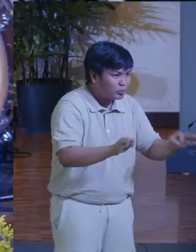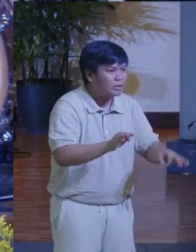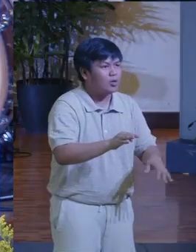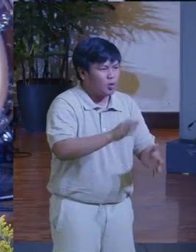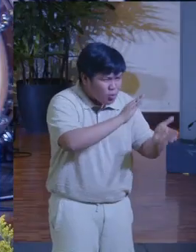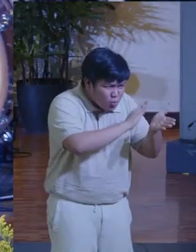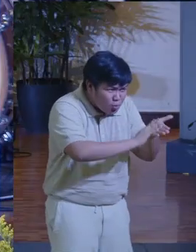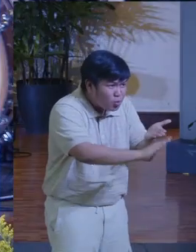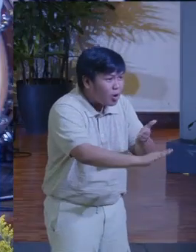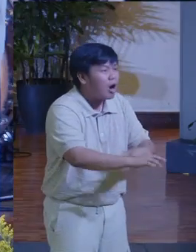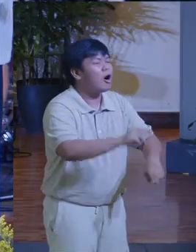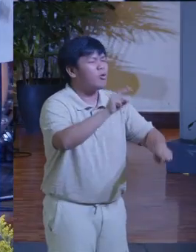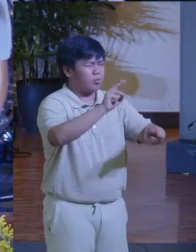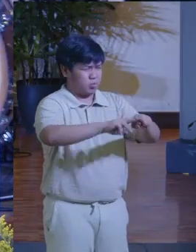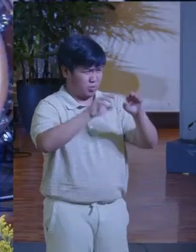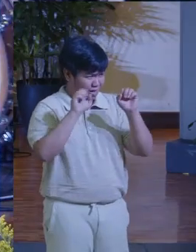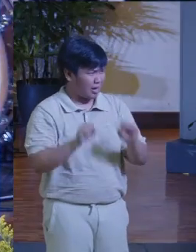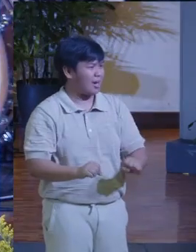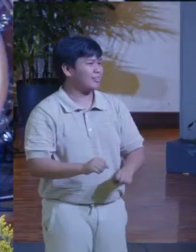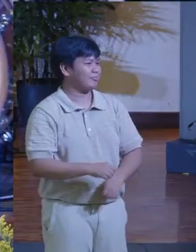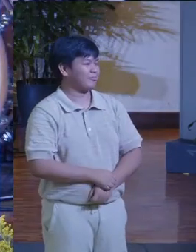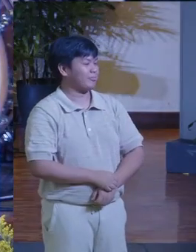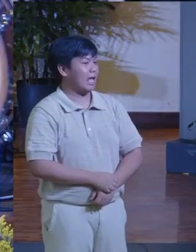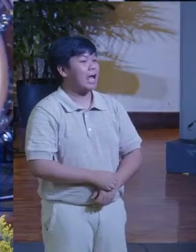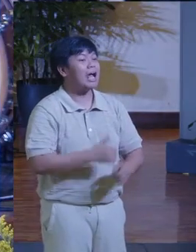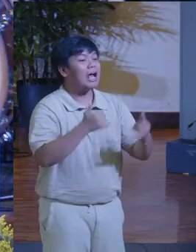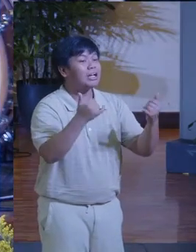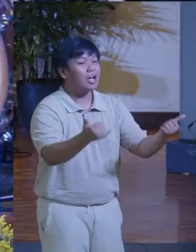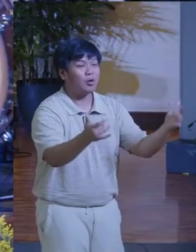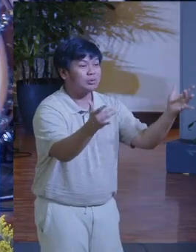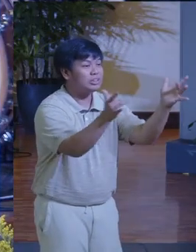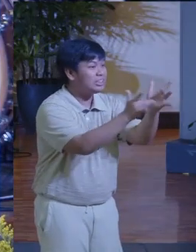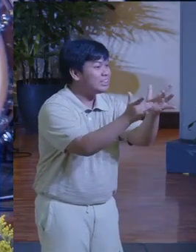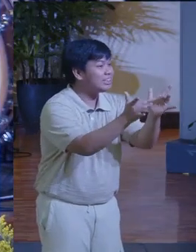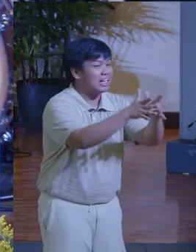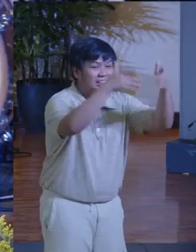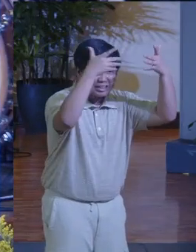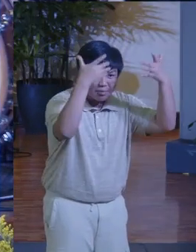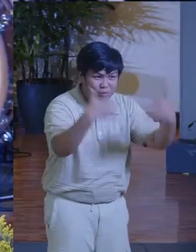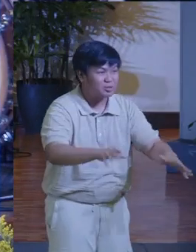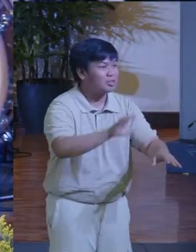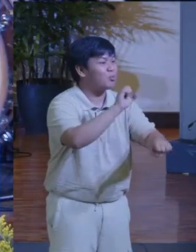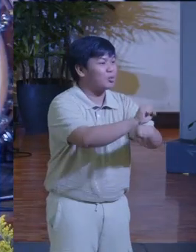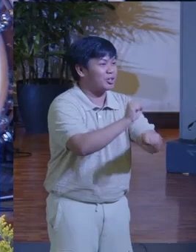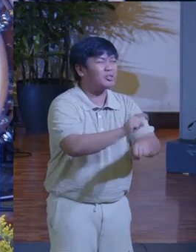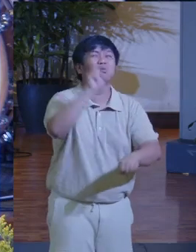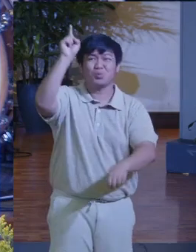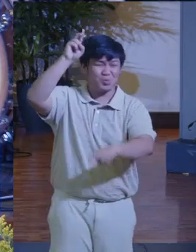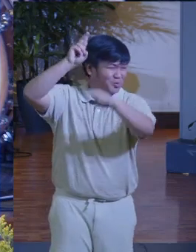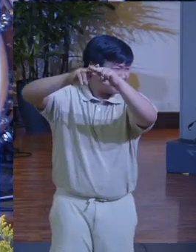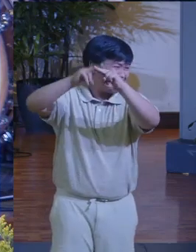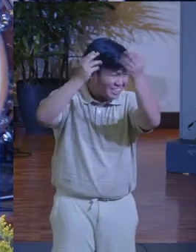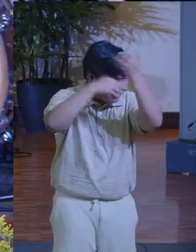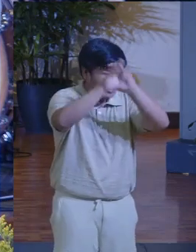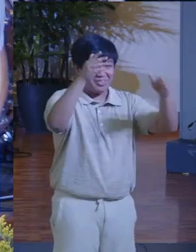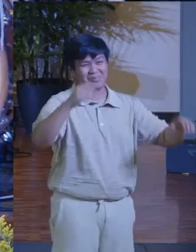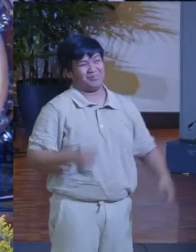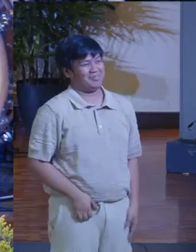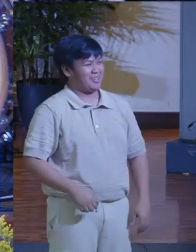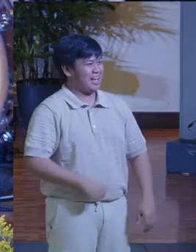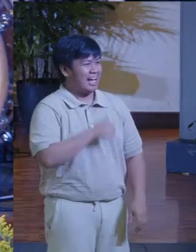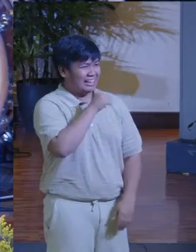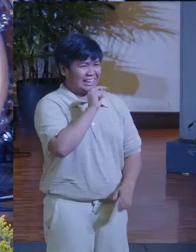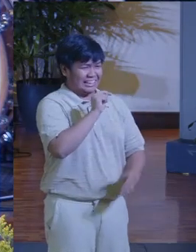okay lang. Si Jesus tapos na ang gawain. Kaya umupo na siya sa langit. Tapos na mga